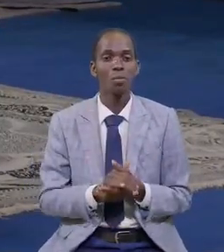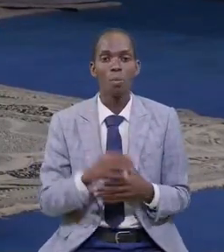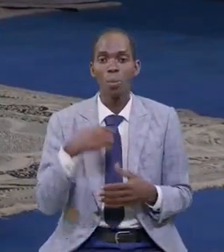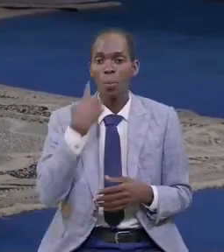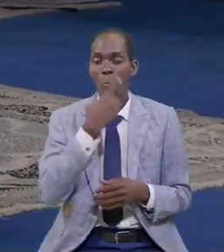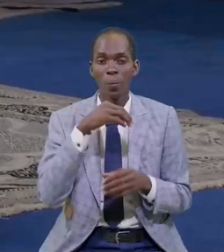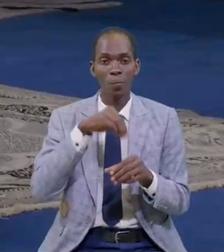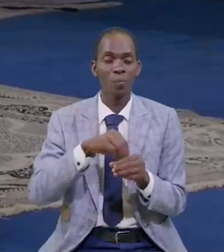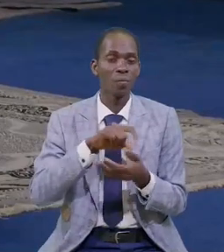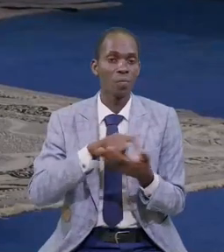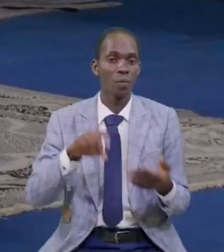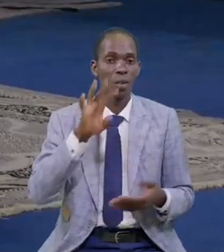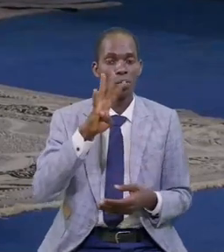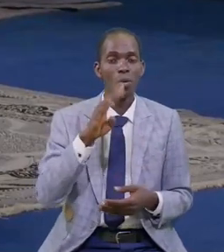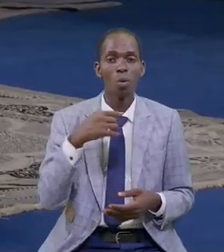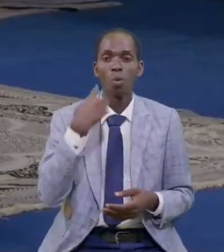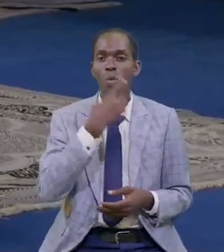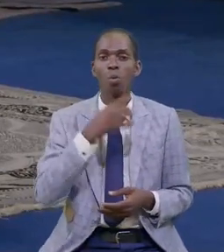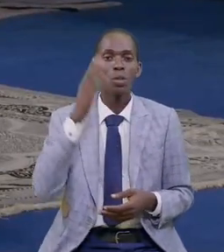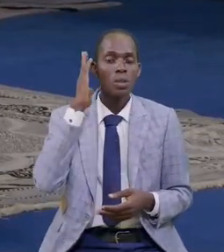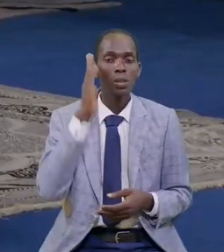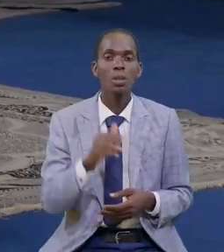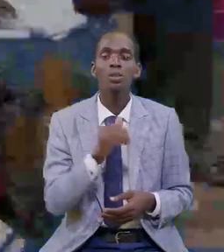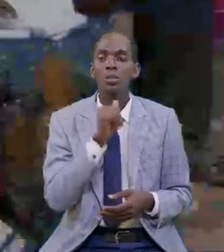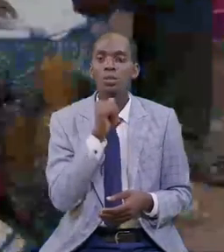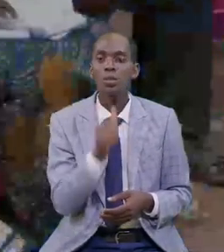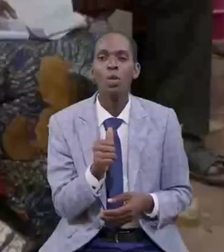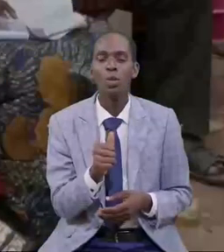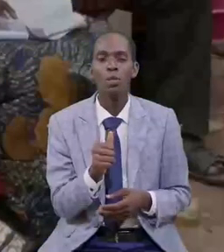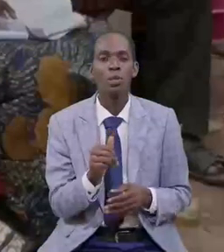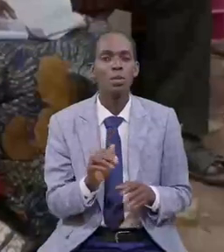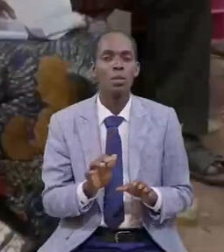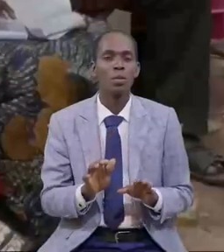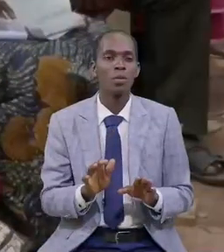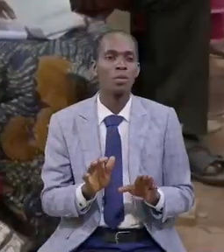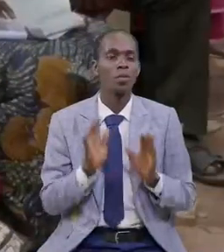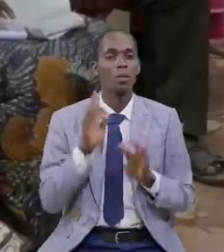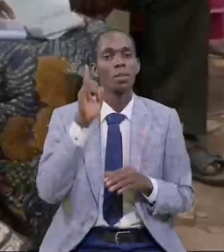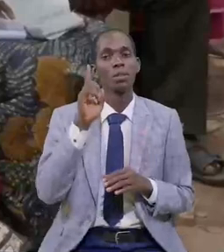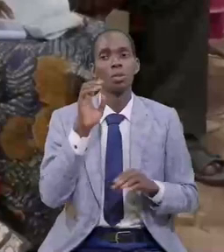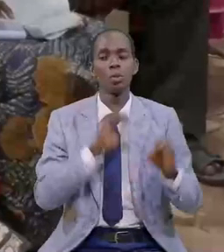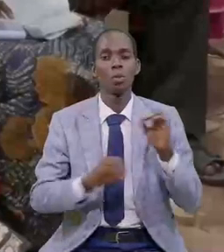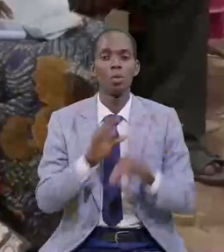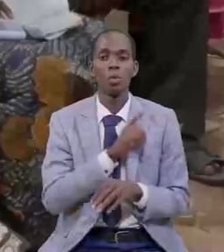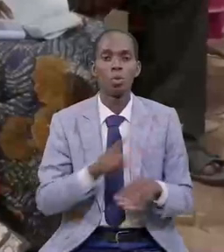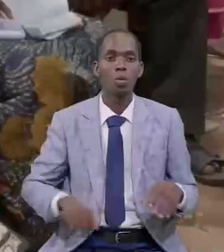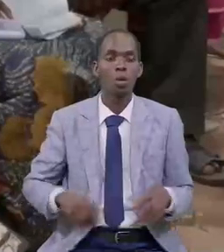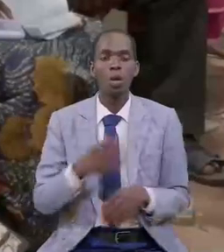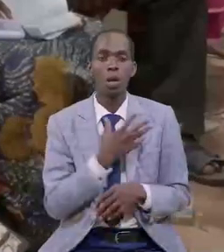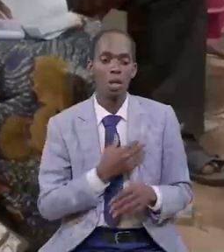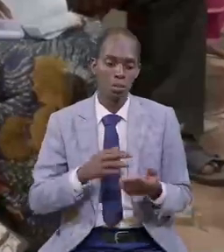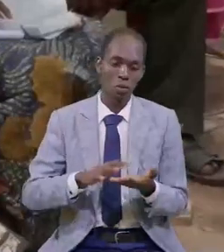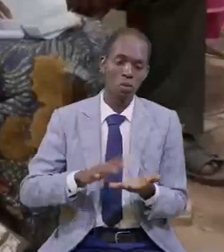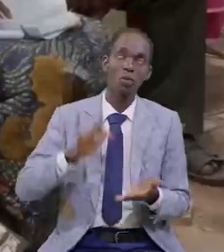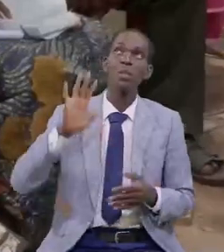4 qui ne craindrait Seigneur et ne glorifierait ton